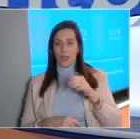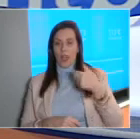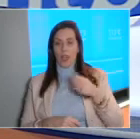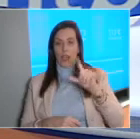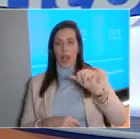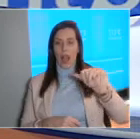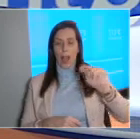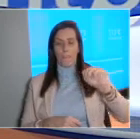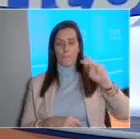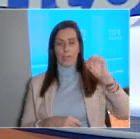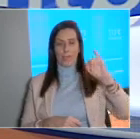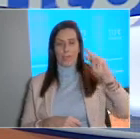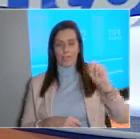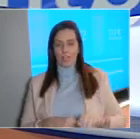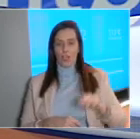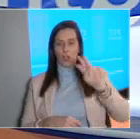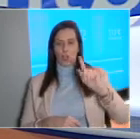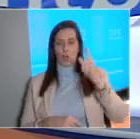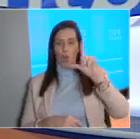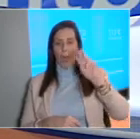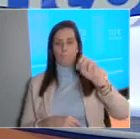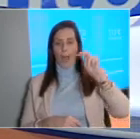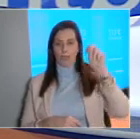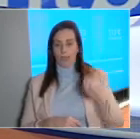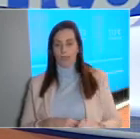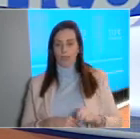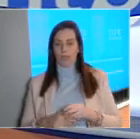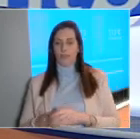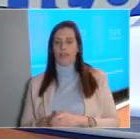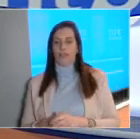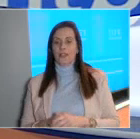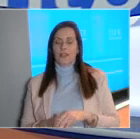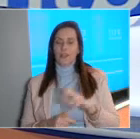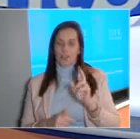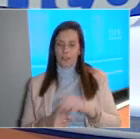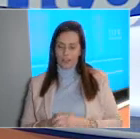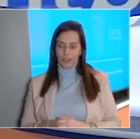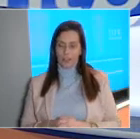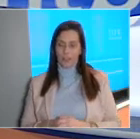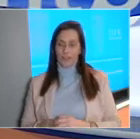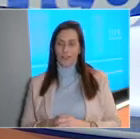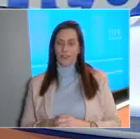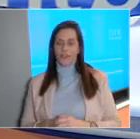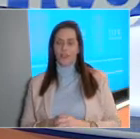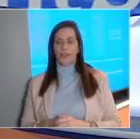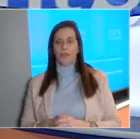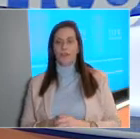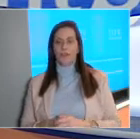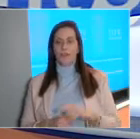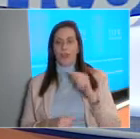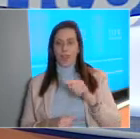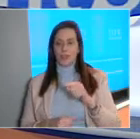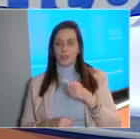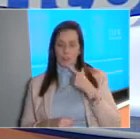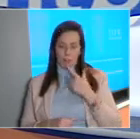שולמן. כן, האמת היא שפתאום גיליתי שכל האותיות של שולמן נמצאות לי בשם המלא. אדיר. אז